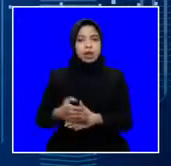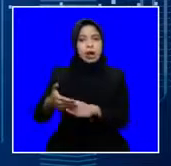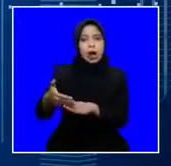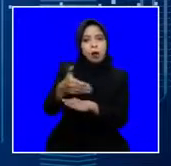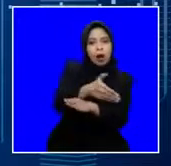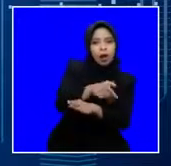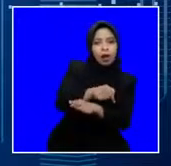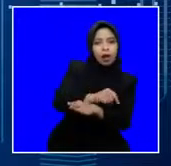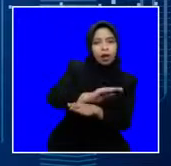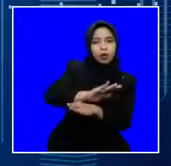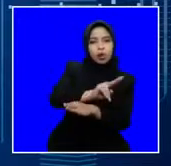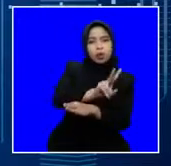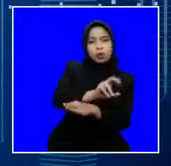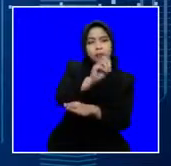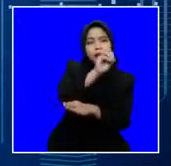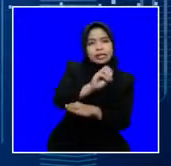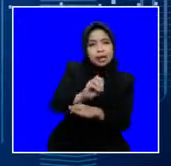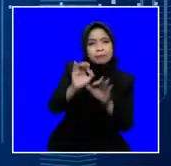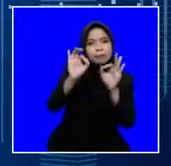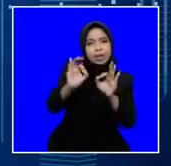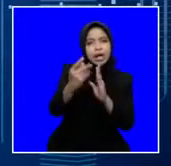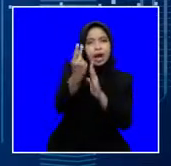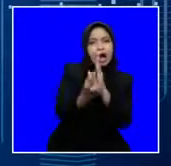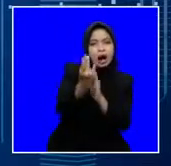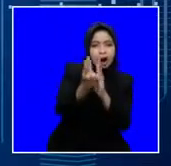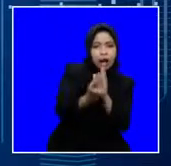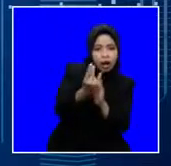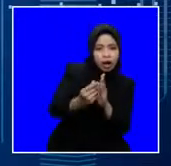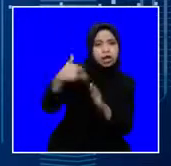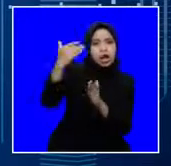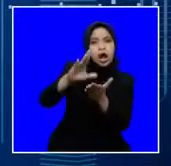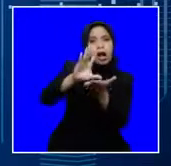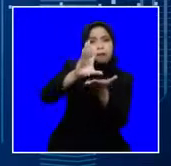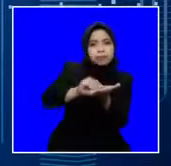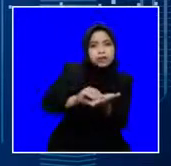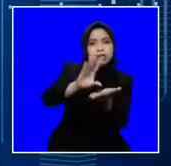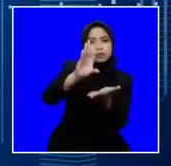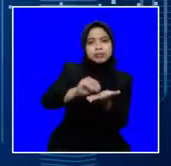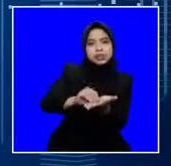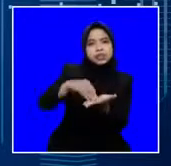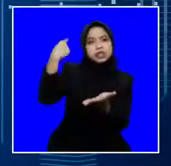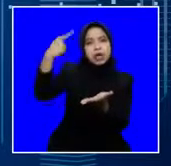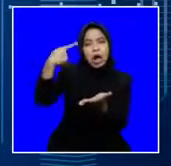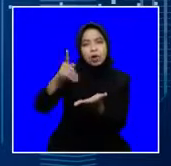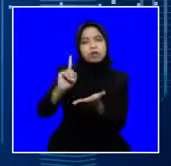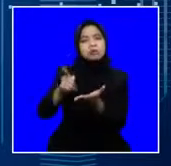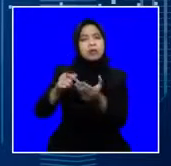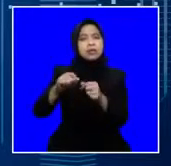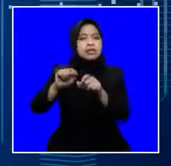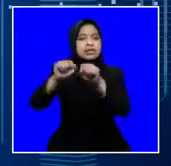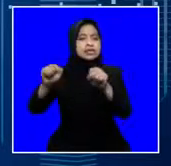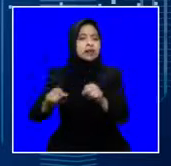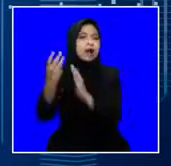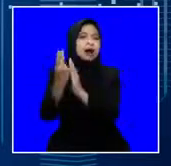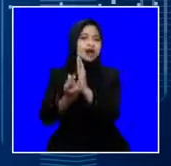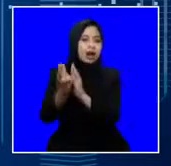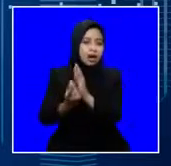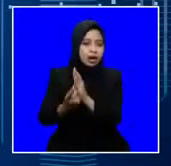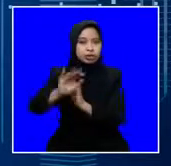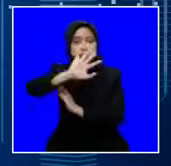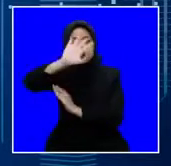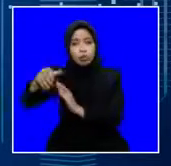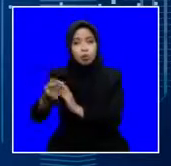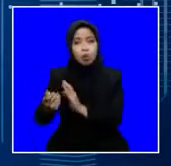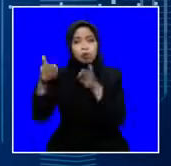awal-awal di mana 20% anggaran pendidikan selalu kemudian habis karena sistem tahun anggaran di mana seluruh belanja